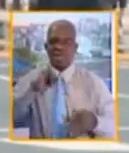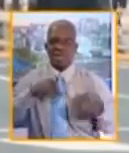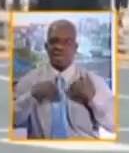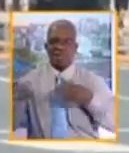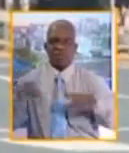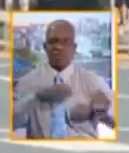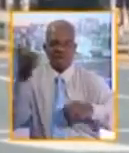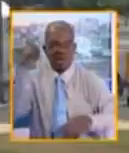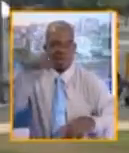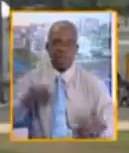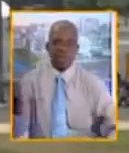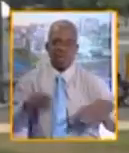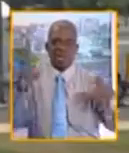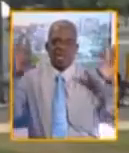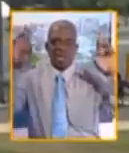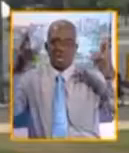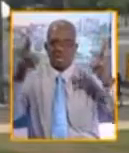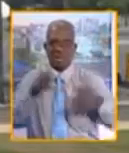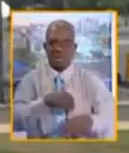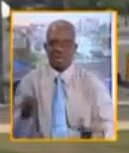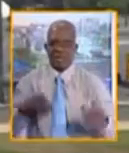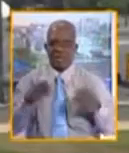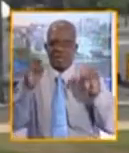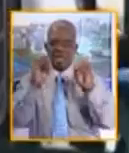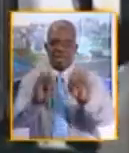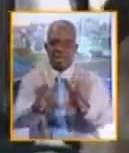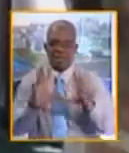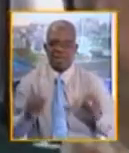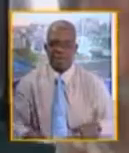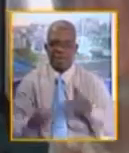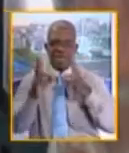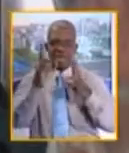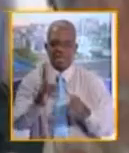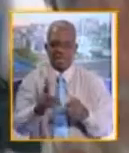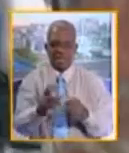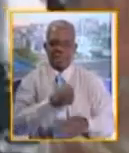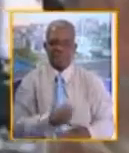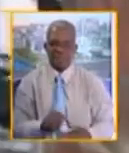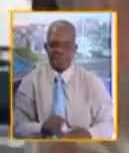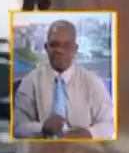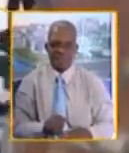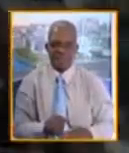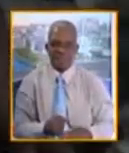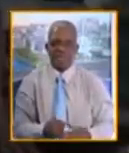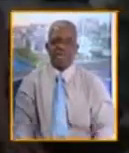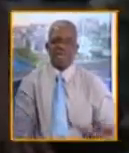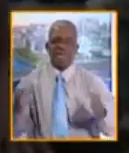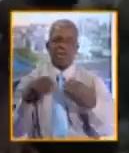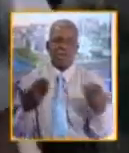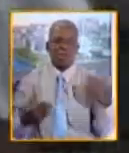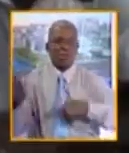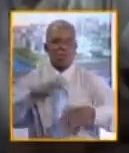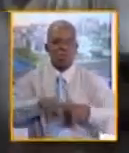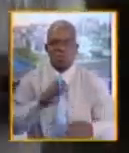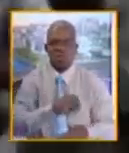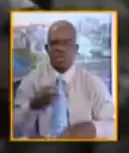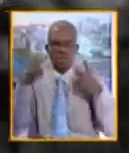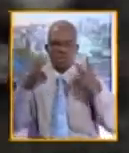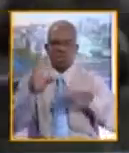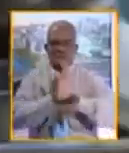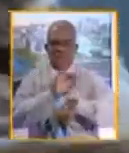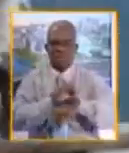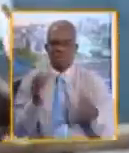à l'occasion du 10e anniversaire du standard intégré, l'expérience ivoirienne considérée comme un modèle original, un